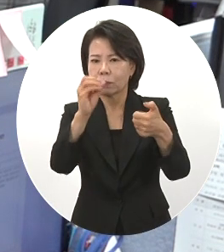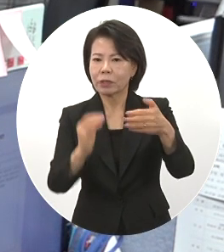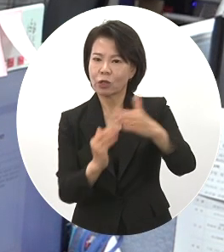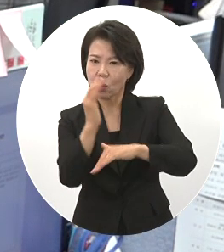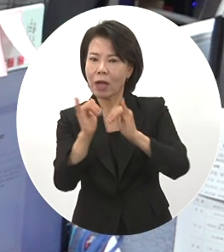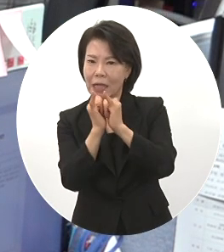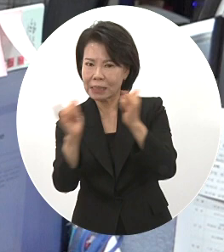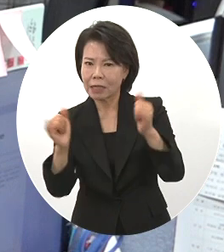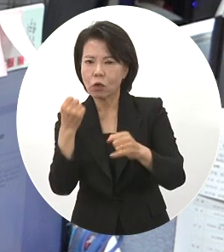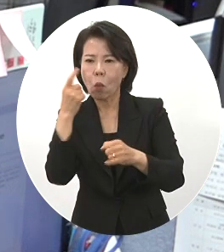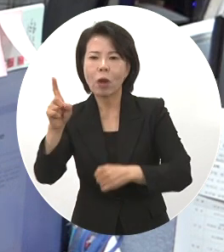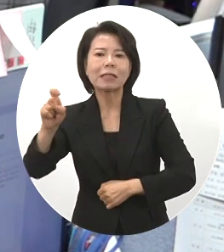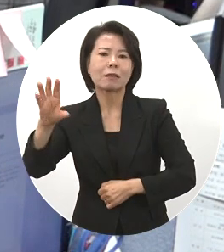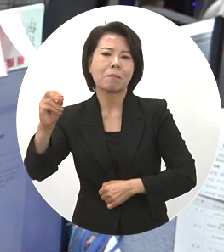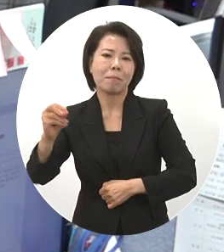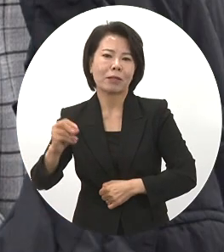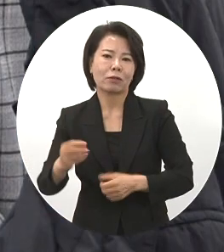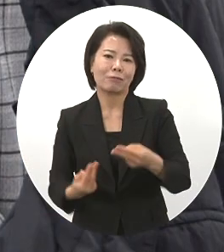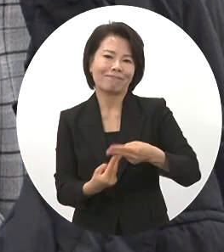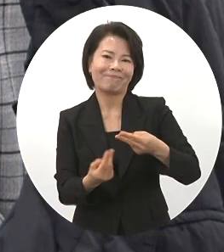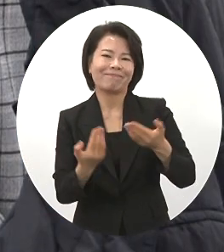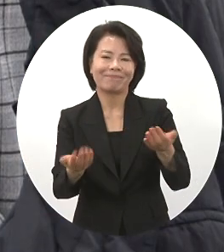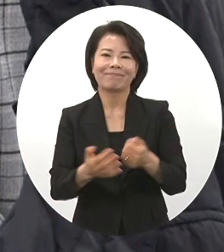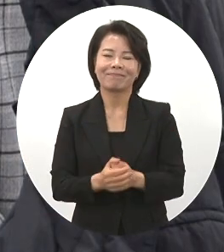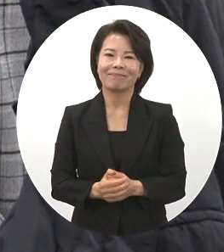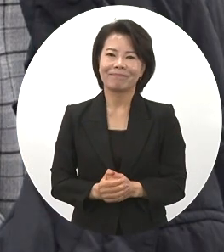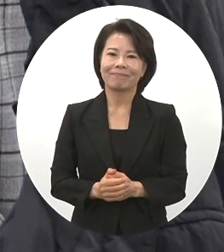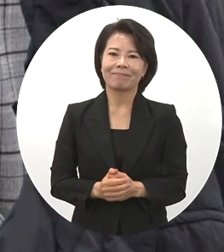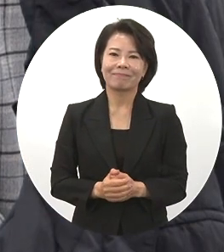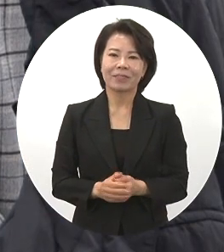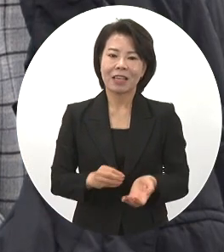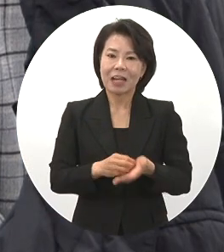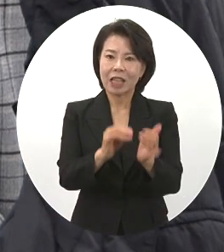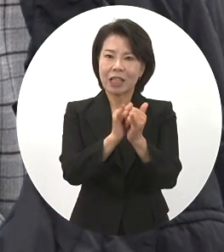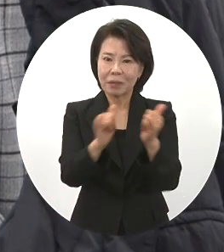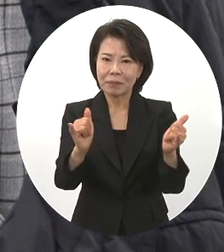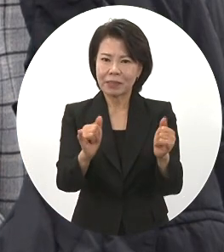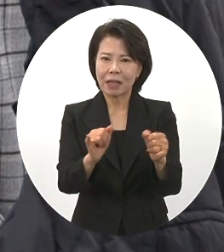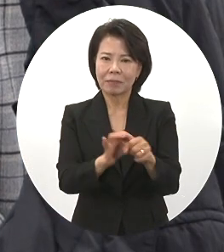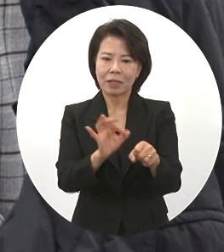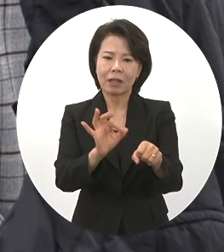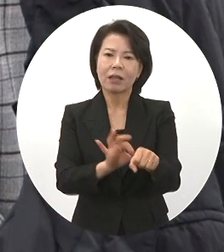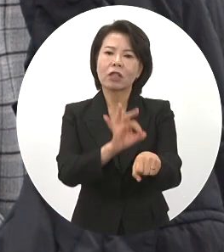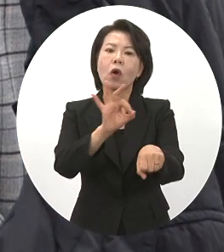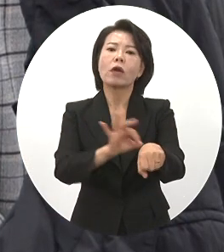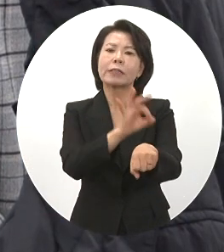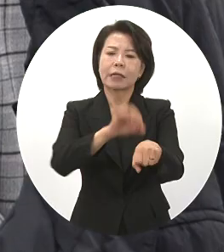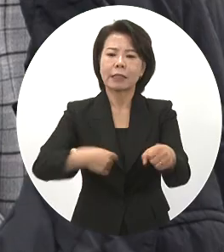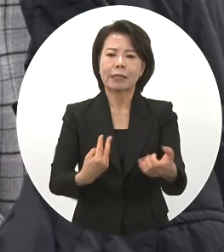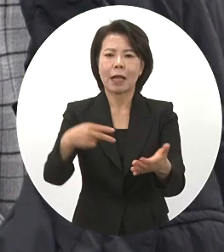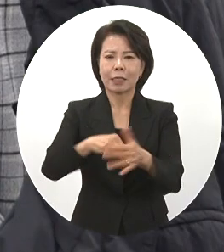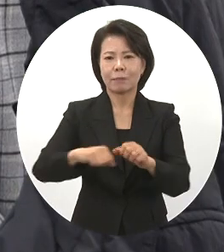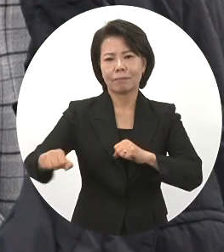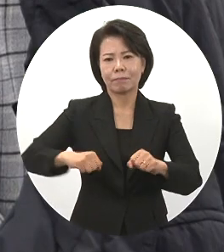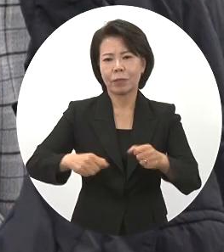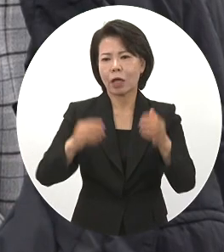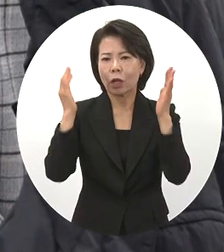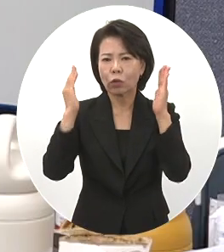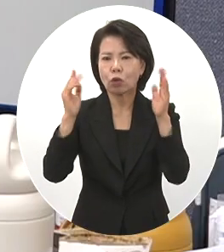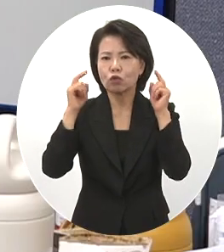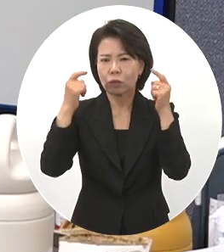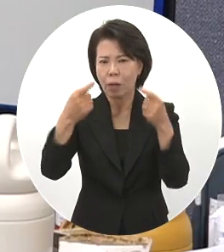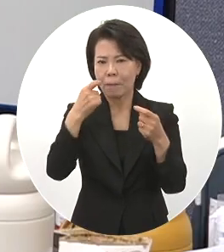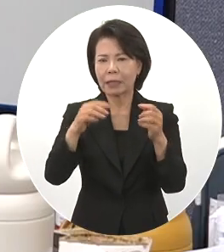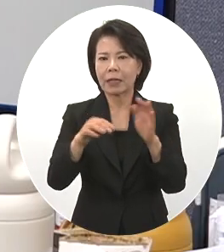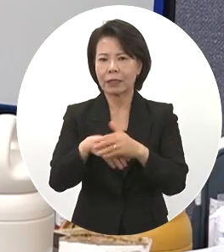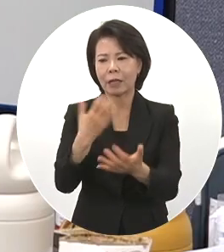50% 초과자에게는 월 10만 원이 적립됩니다. 가입자는 10시간의 자리병량 교육을 이수하고 자금